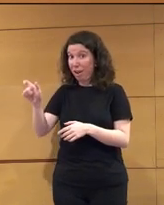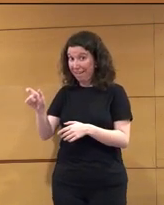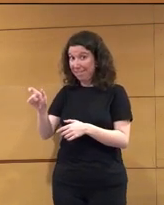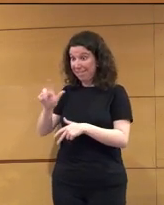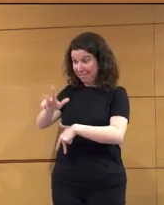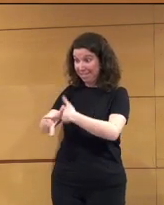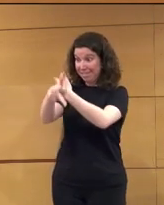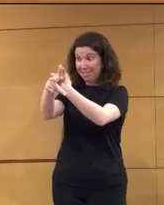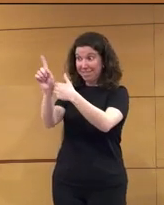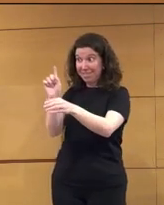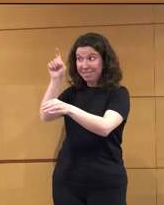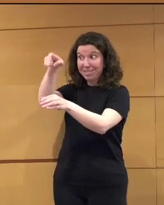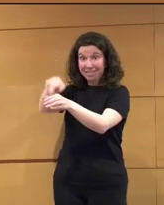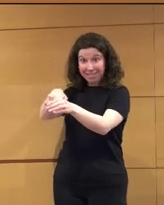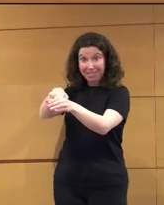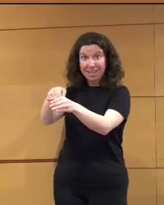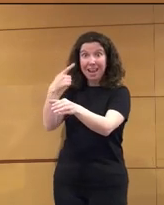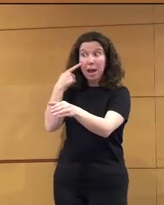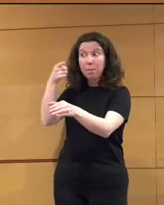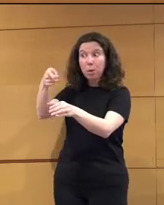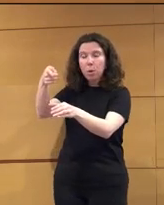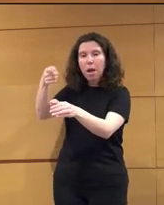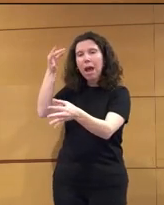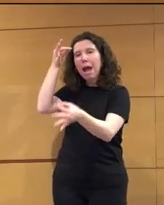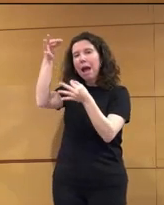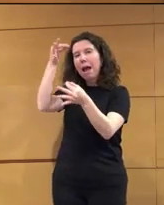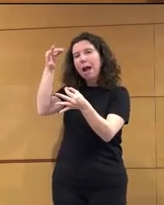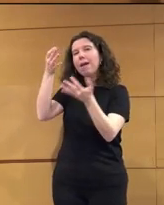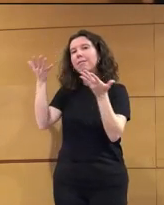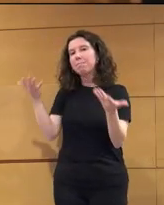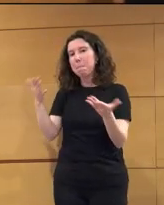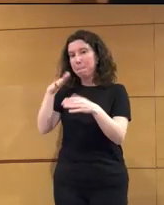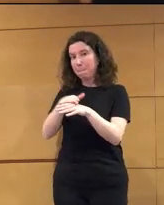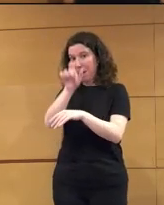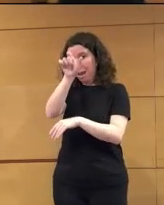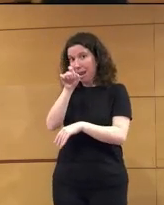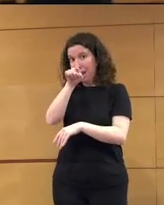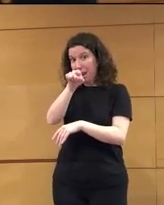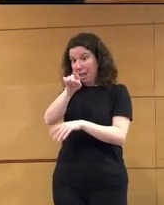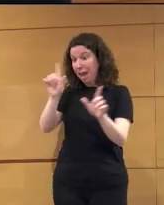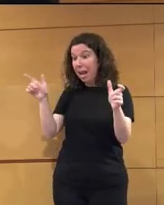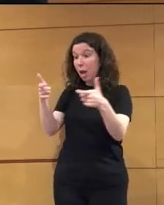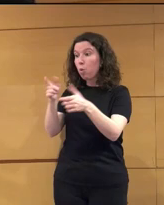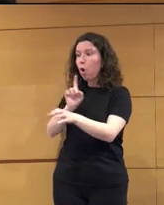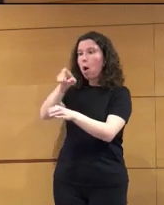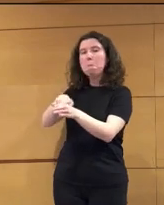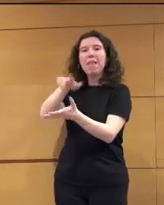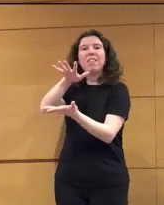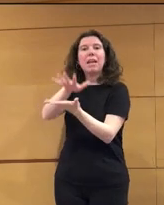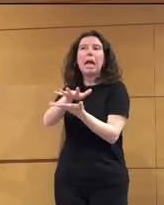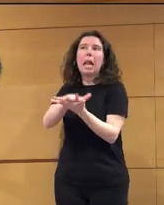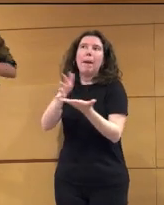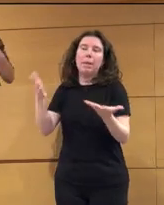de quins ajustos s'han de fer perquè tu puguis accedir a les reunions tranquil·lament. Bé, bueno,